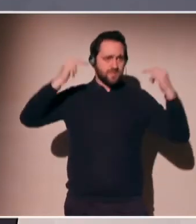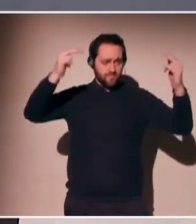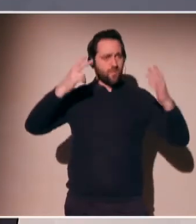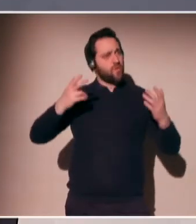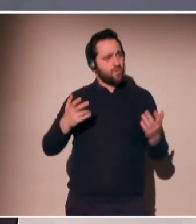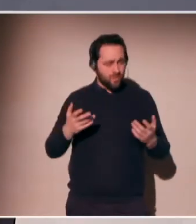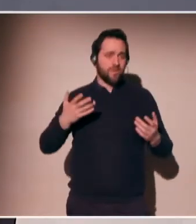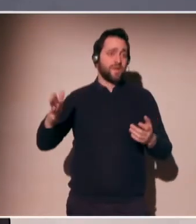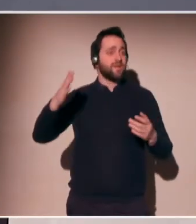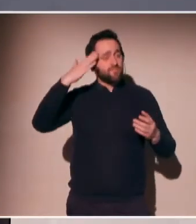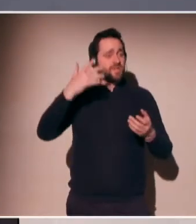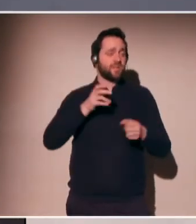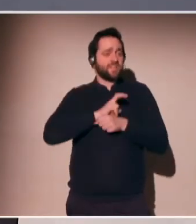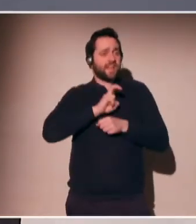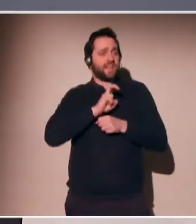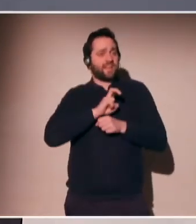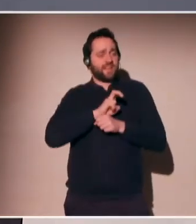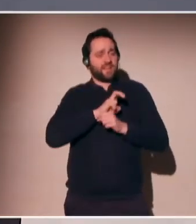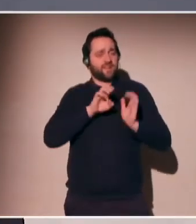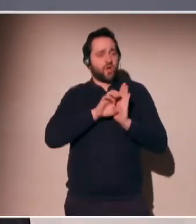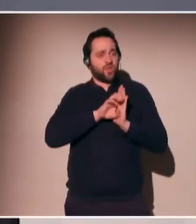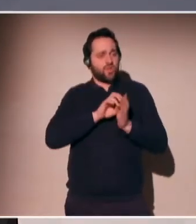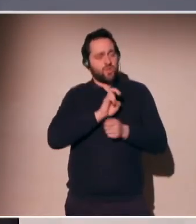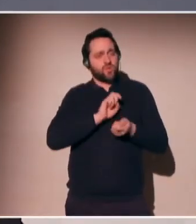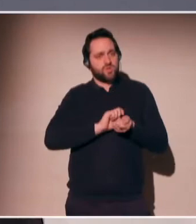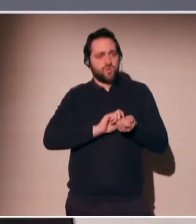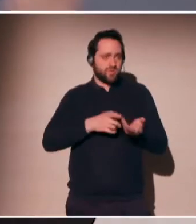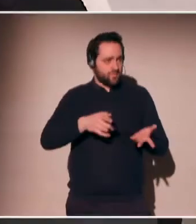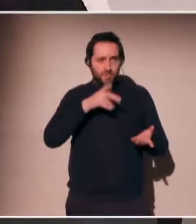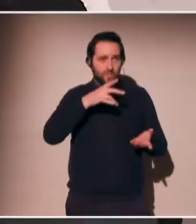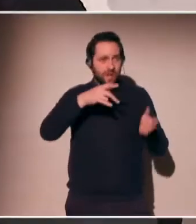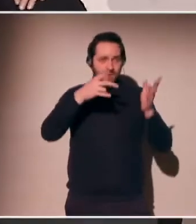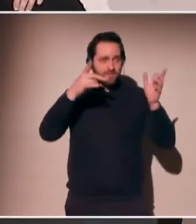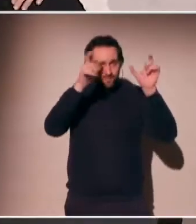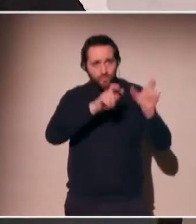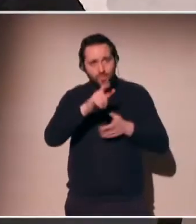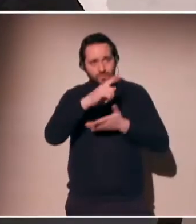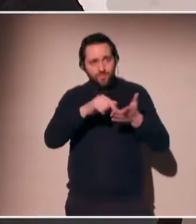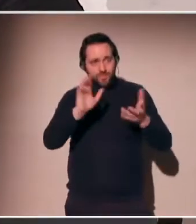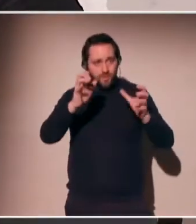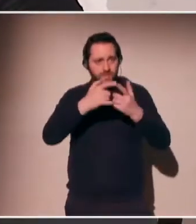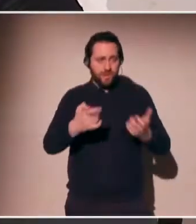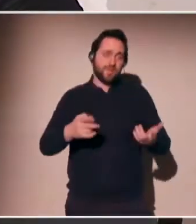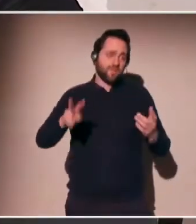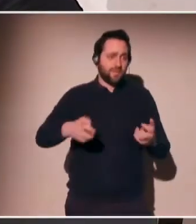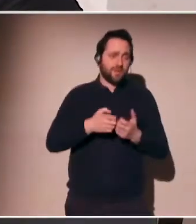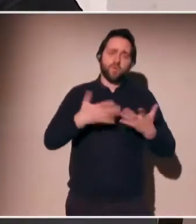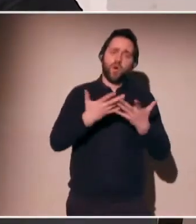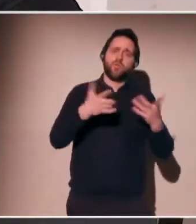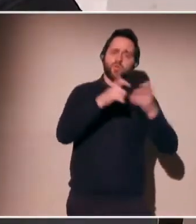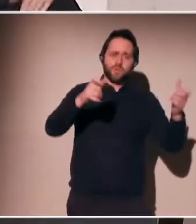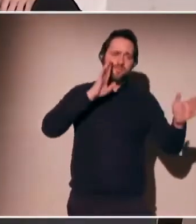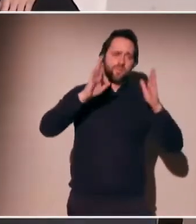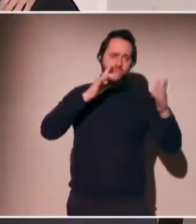tout à l'heure, aient choisi ce modèle montre bien qu'il n'y a pas d'opposition, comme on a pu le croire à un moment, entre le fait d'avoir des logiciels libres et d'être capable de faire